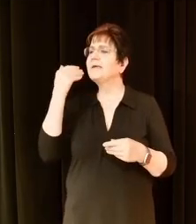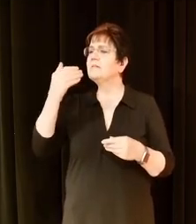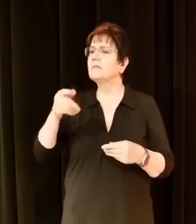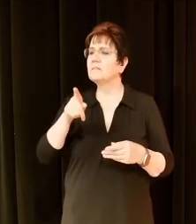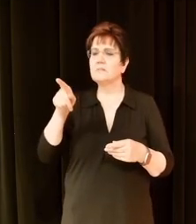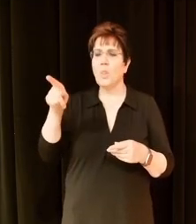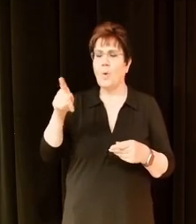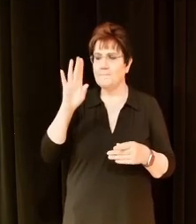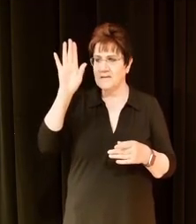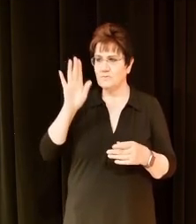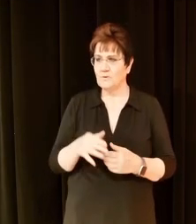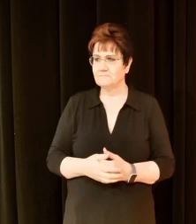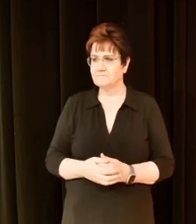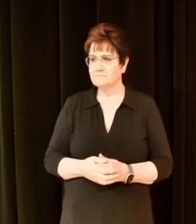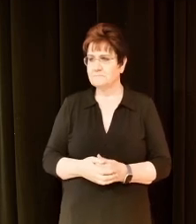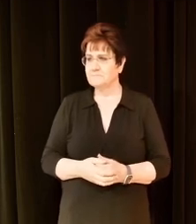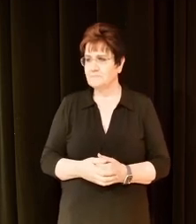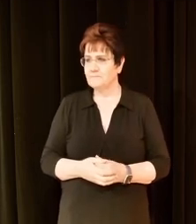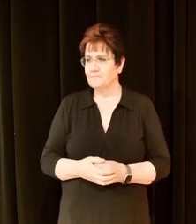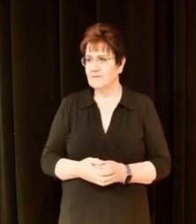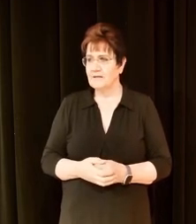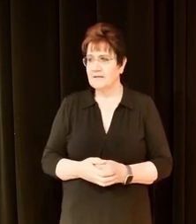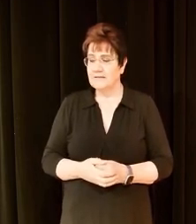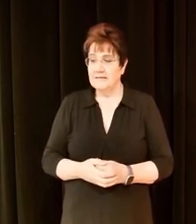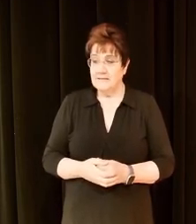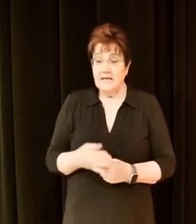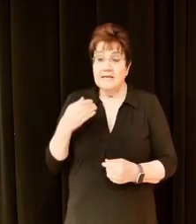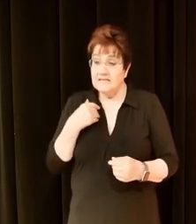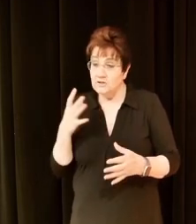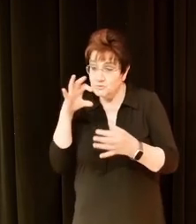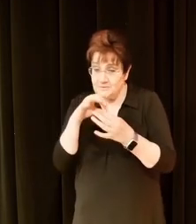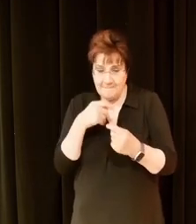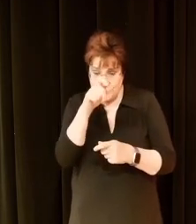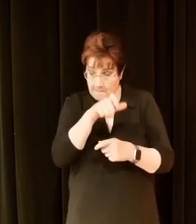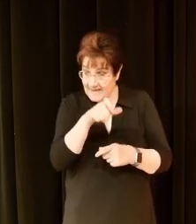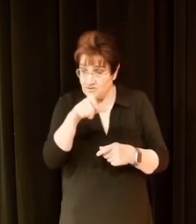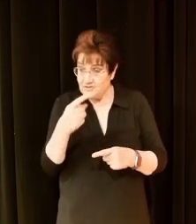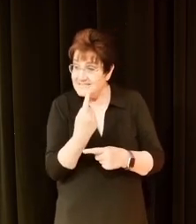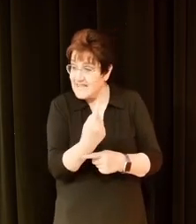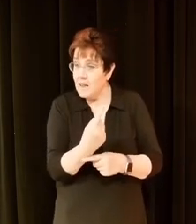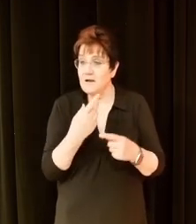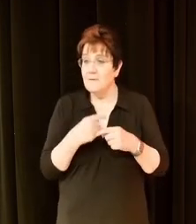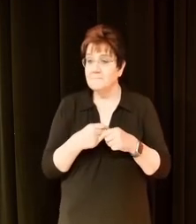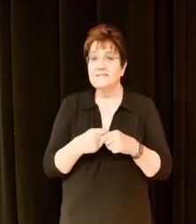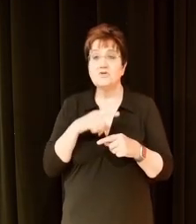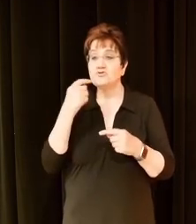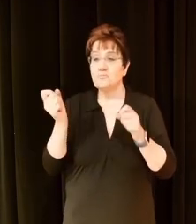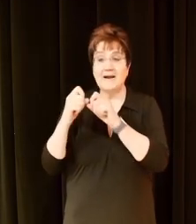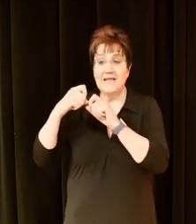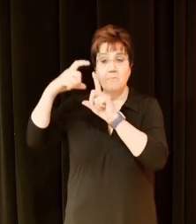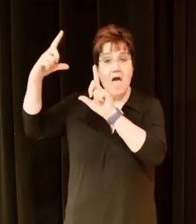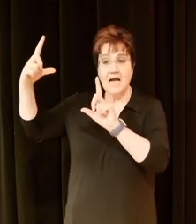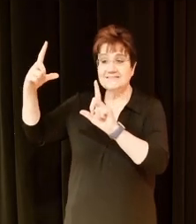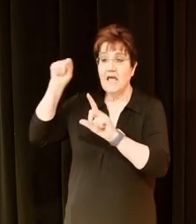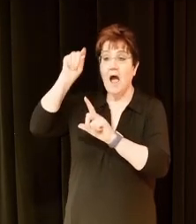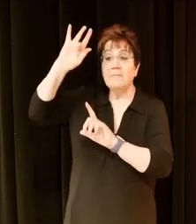links. Frau Giel? Ich hätte eben zusätzlich zu den Menschen noch gesagt, sie haben Sprechblasen, wo nichts drinsteht. Ja, das